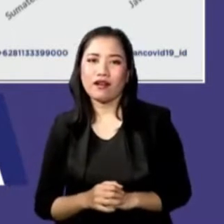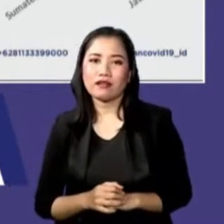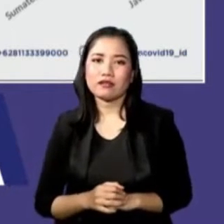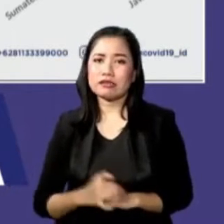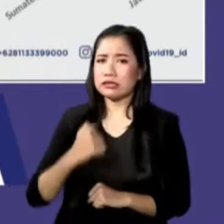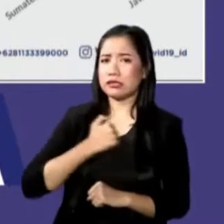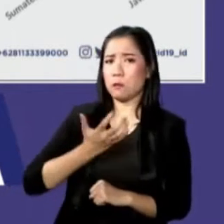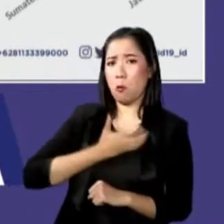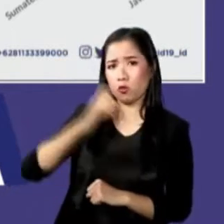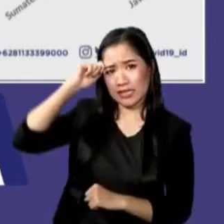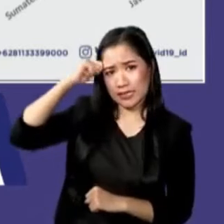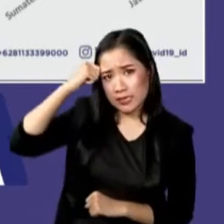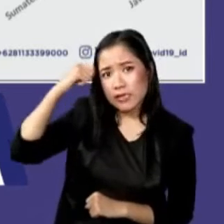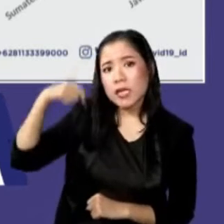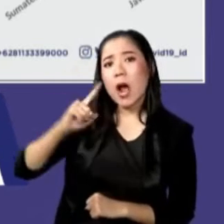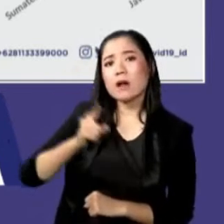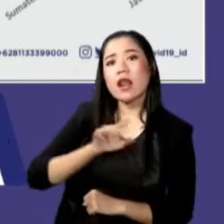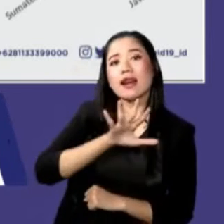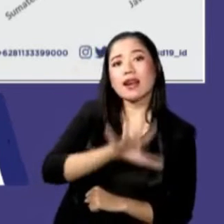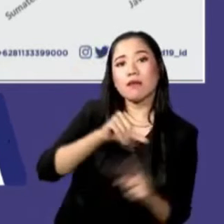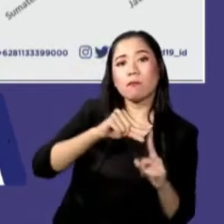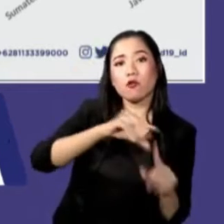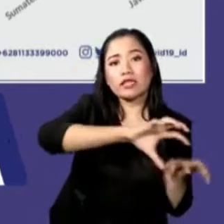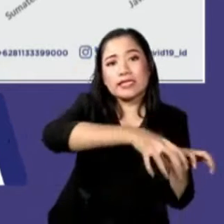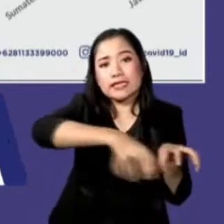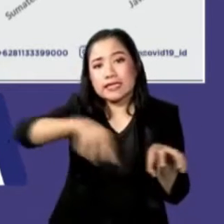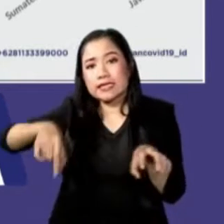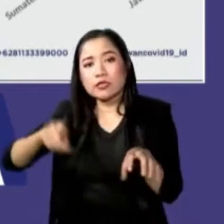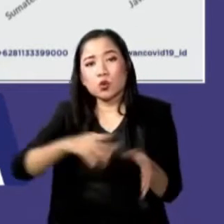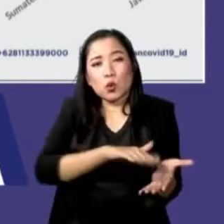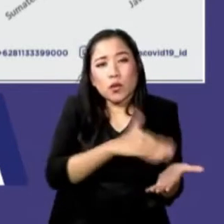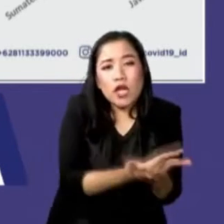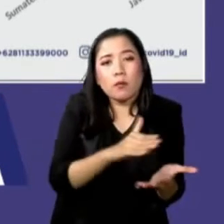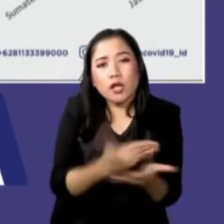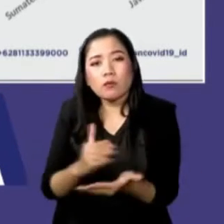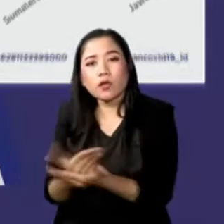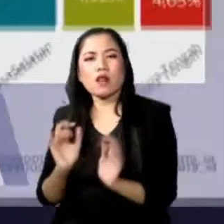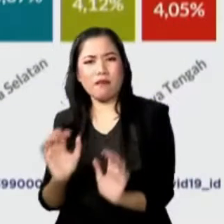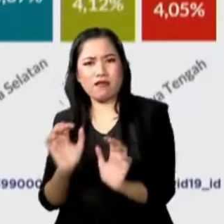Perlu saya ingatkan, terdapat 5 provinsi yang mencatatkan kasus kematian tertinggi